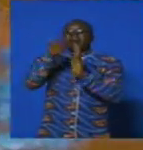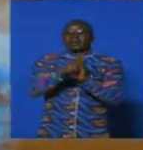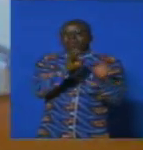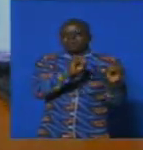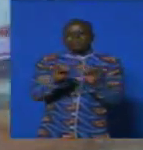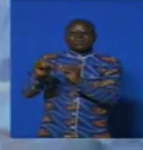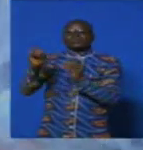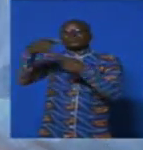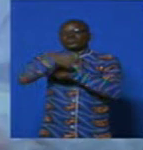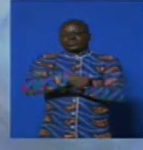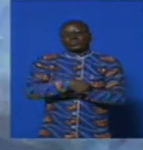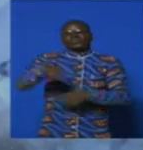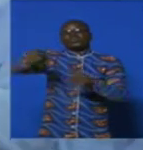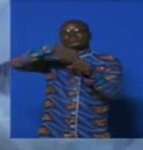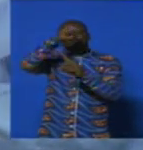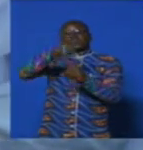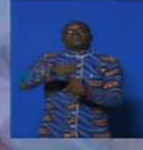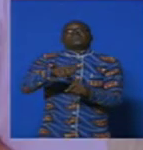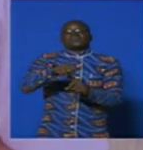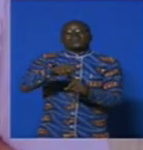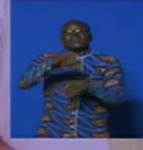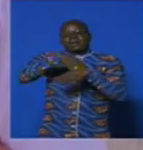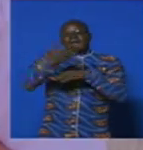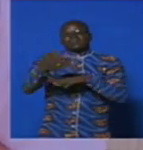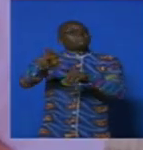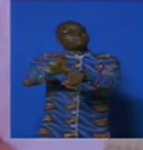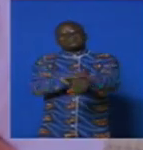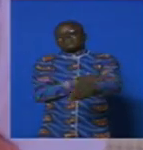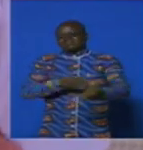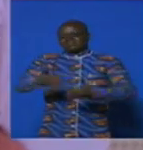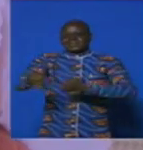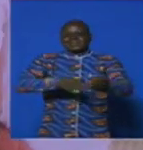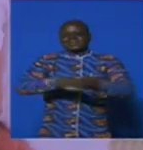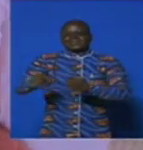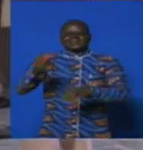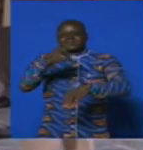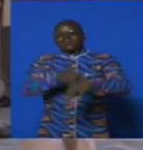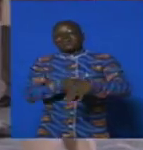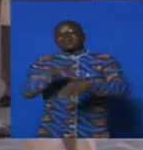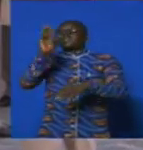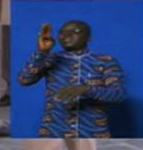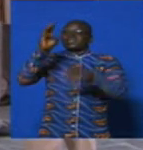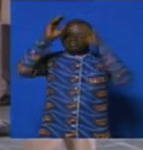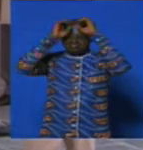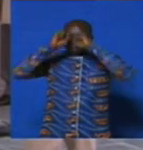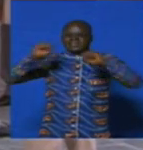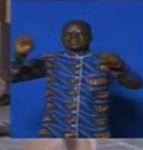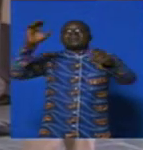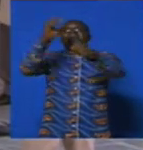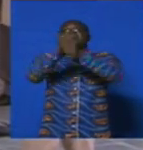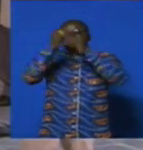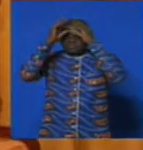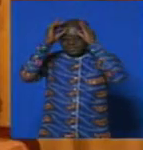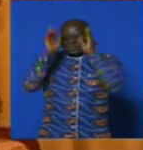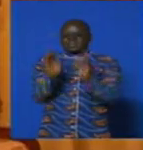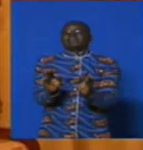sommet extraordinaire. Après de longues heures d'échanges, les six présidents prennent des décisions. Les